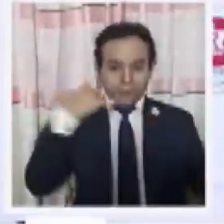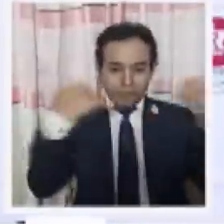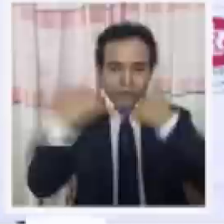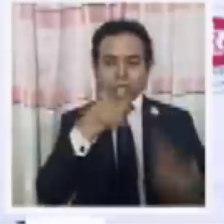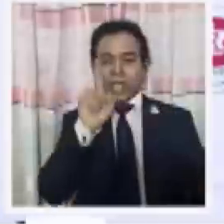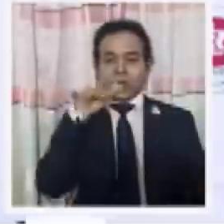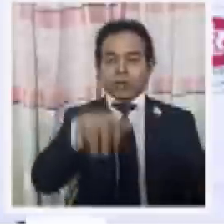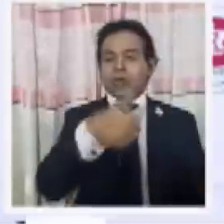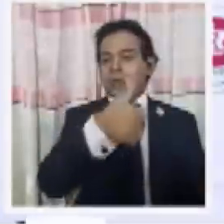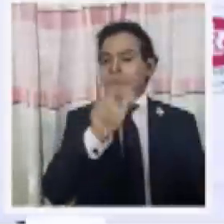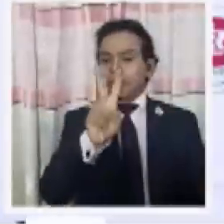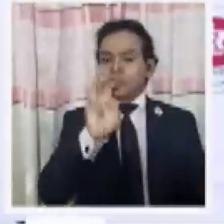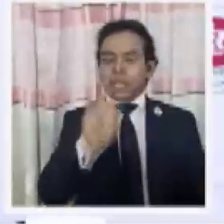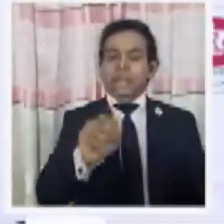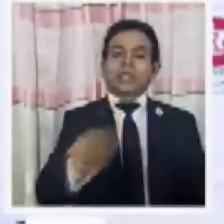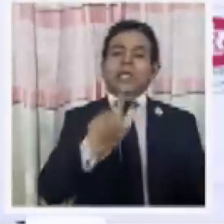61,643 জন।